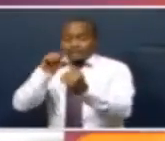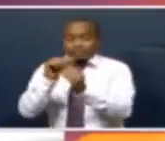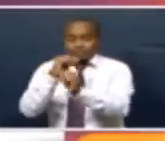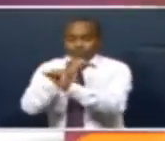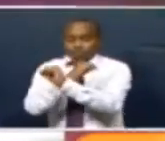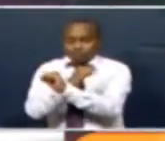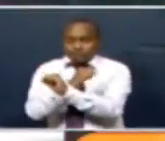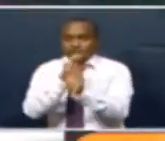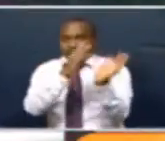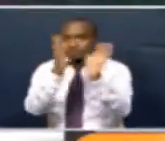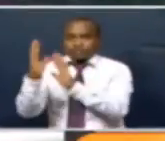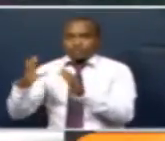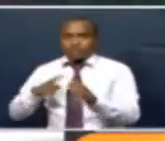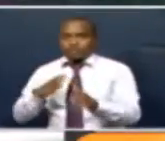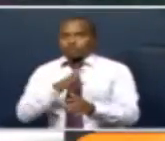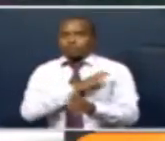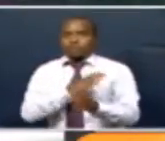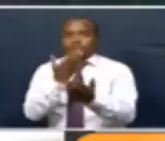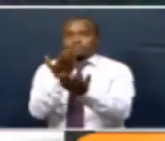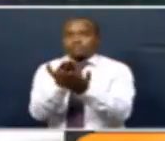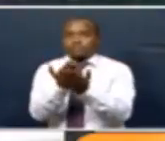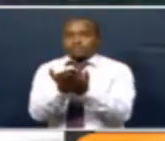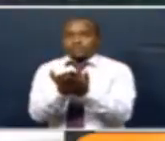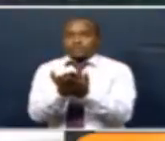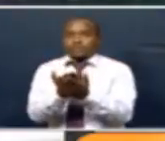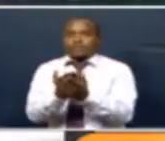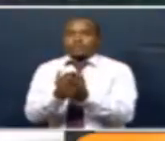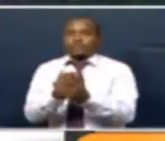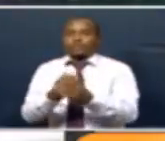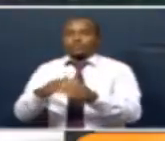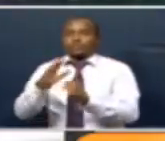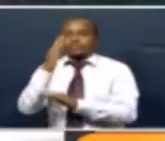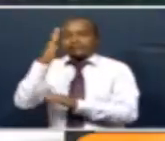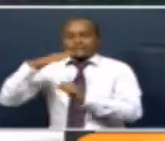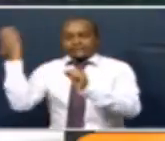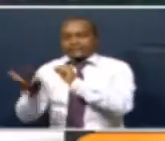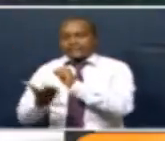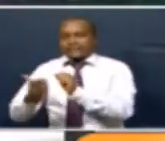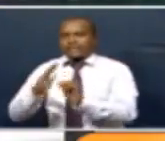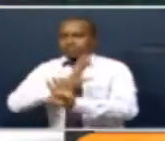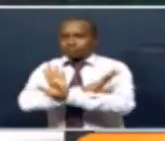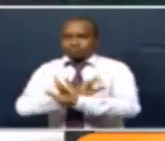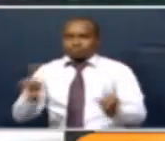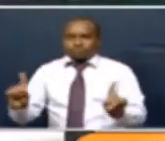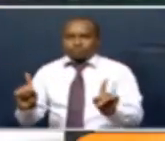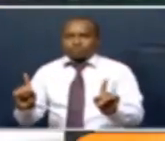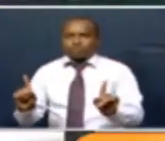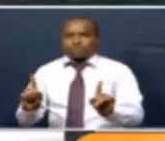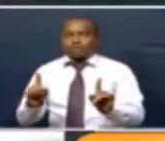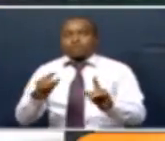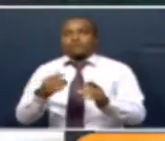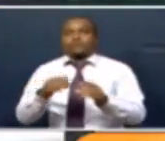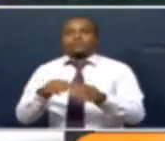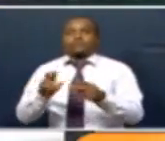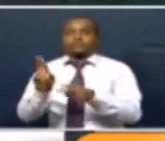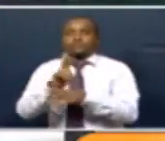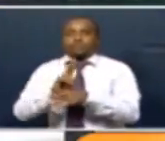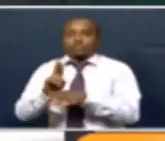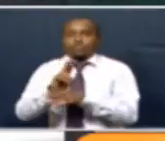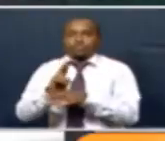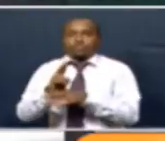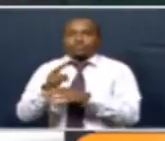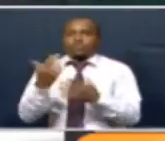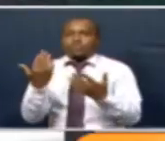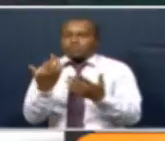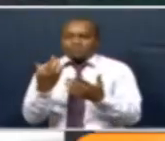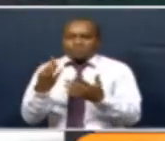nchini, kamati hiyo sasa inapendekeza kupigwa marufuku kwa ukataji wa miti kwenye misitu ya serikali na ile ya kibinafsi, kuzuia matumizi ya bidhaa